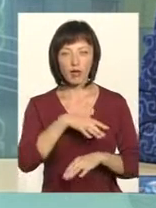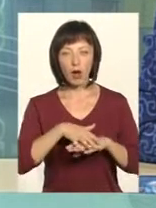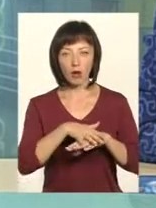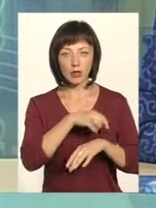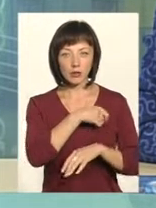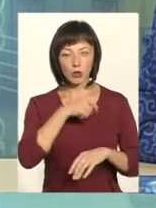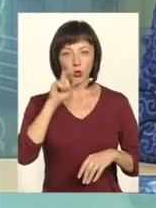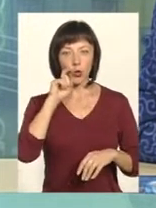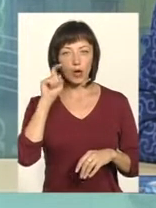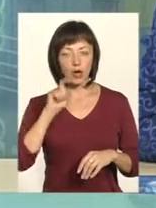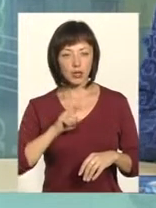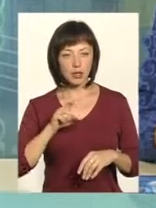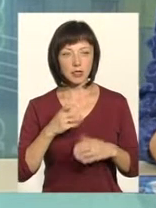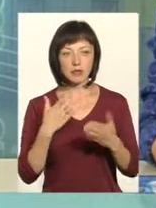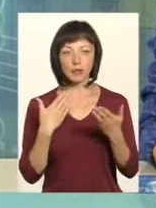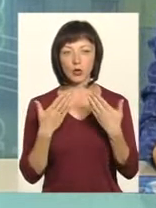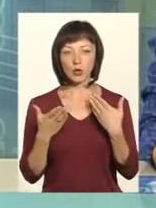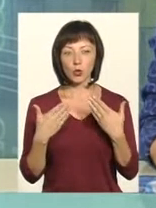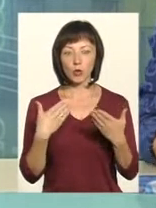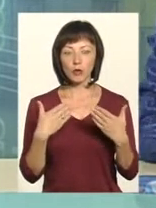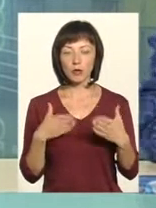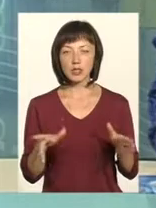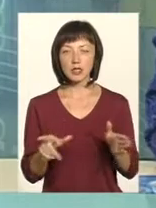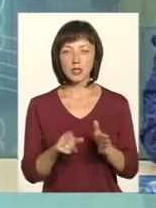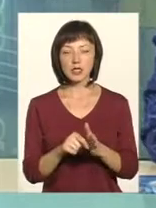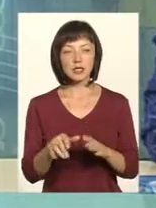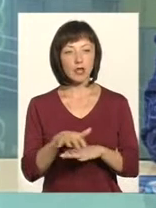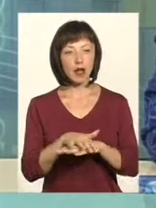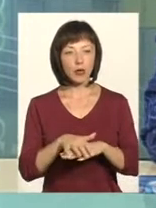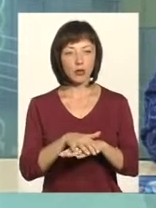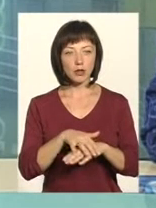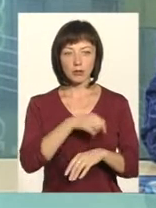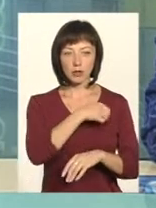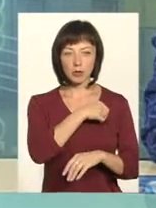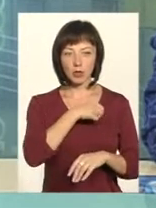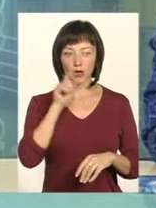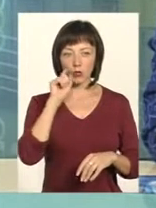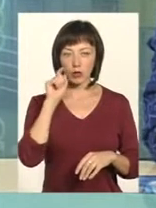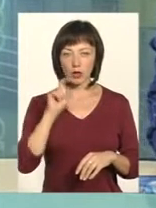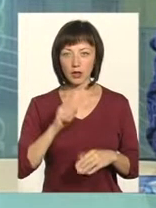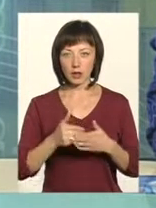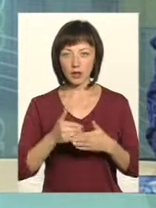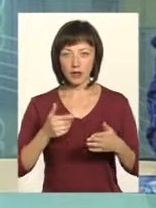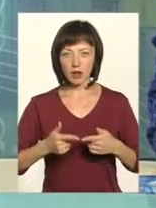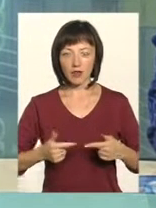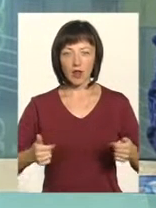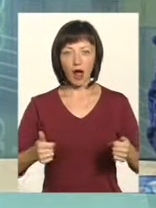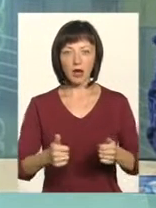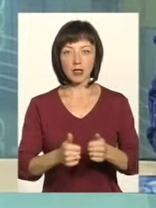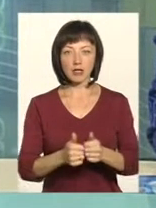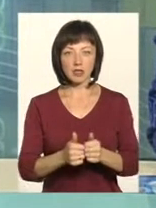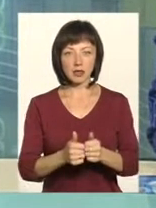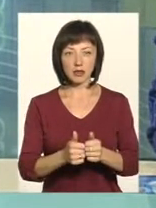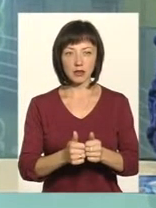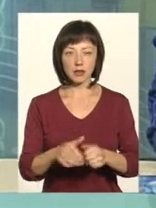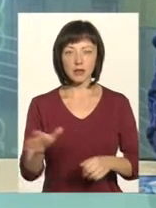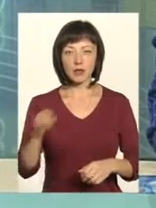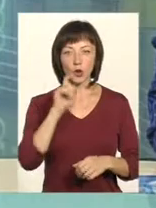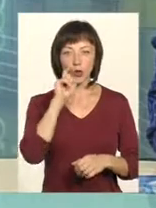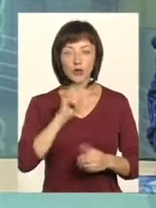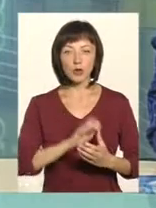депутата України спілкуємося із народним депутатом України від фракції